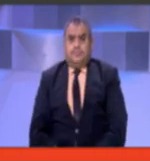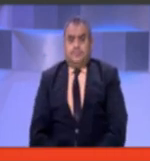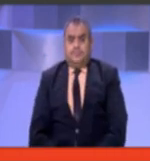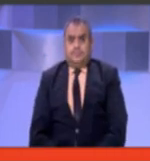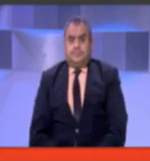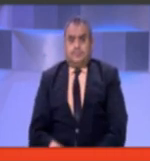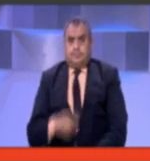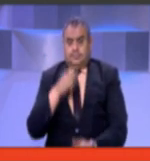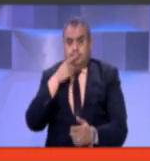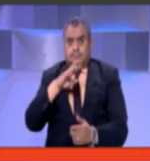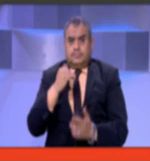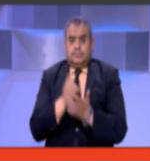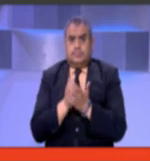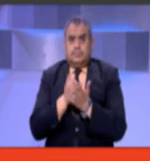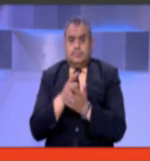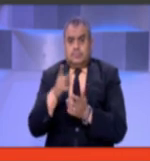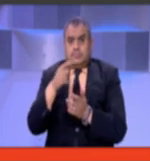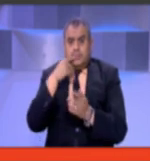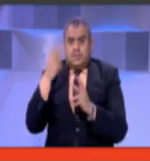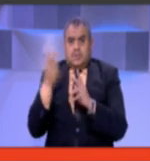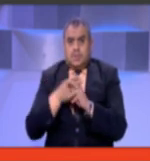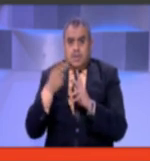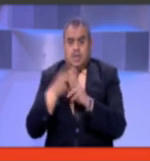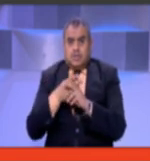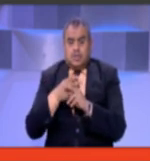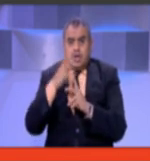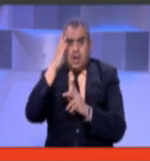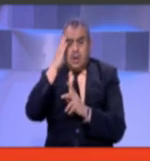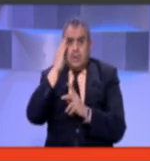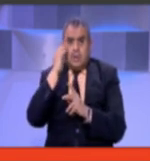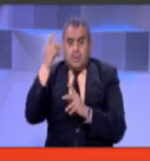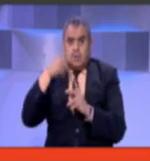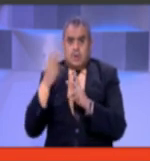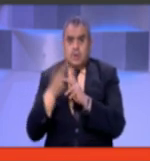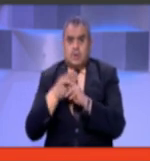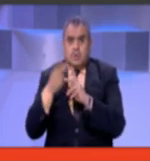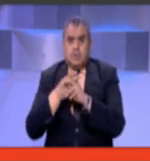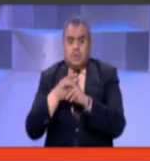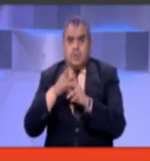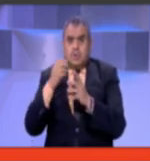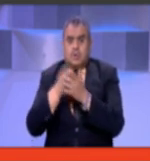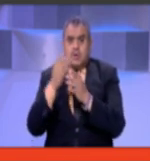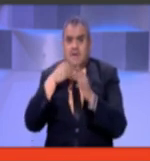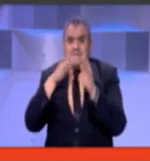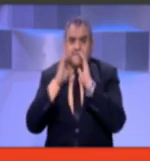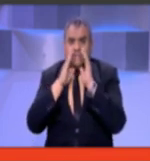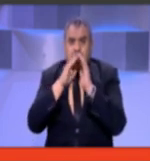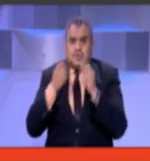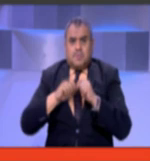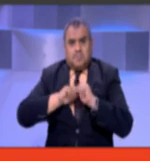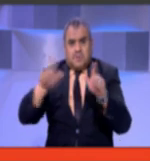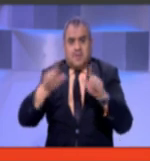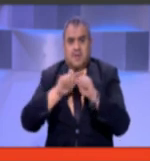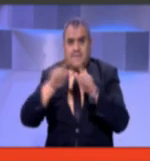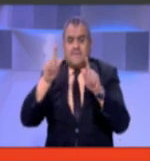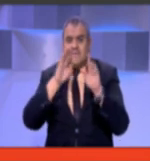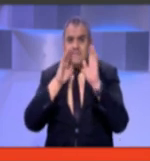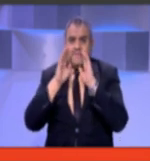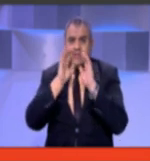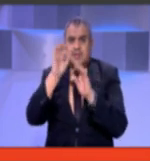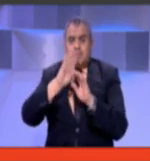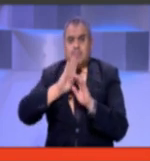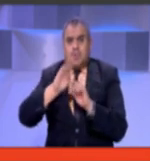من يعني من الناس الجميله اللي عملوا له سبورت يو ادم على اليوتيوب. دعم.